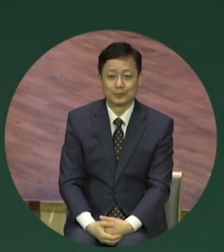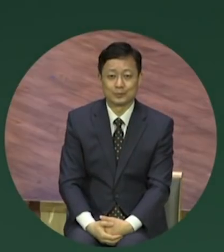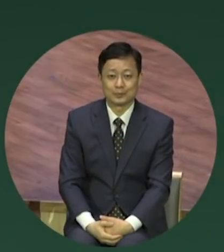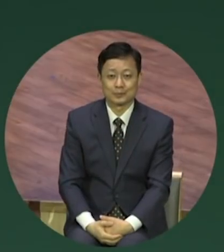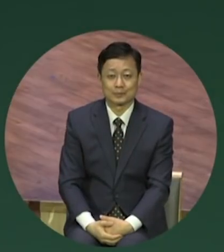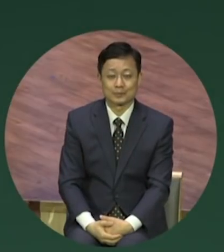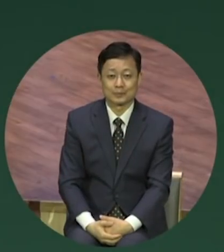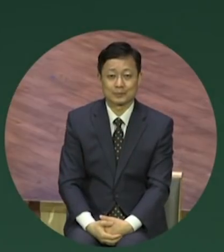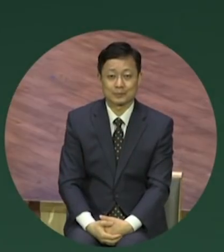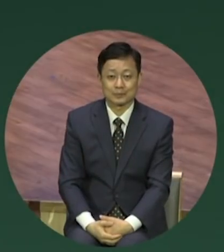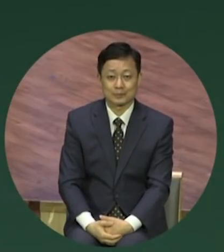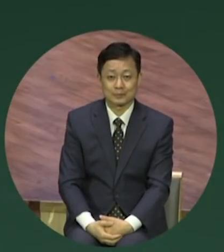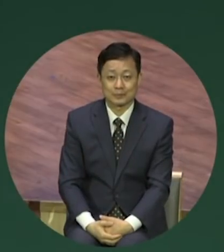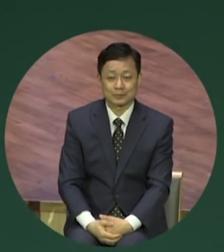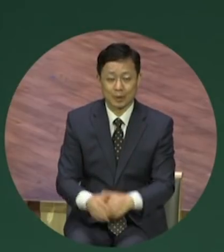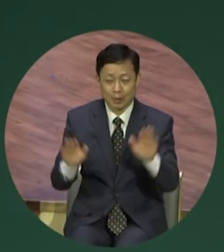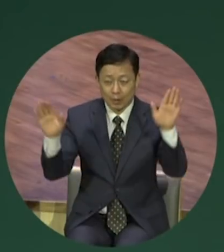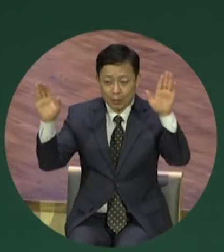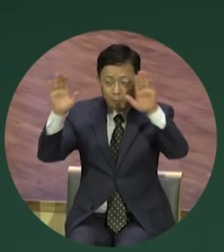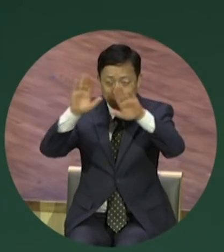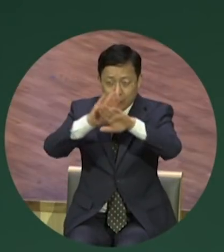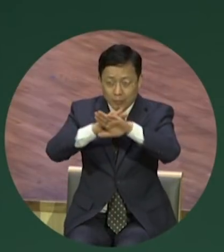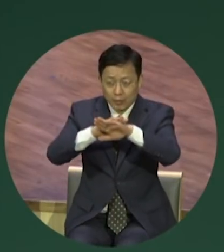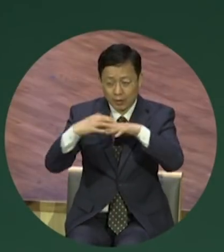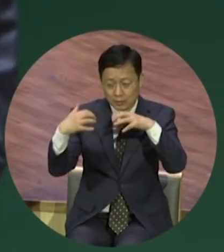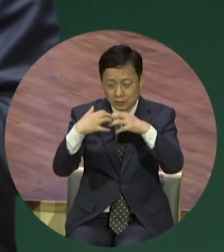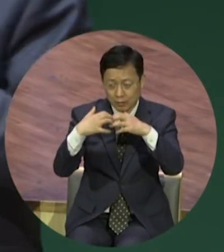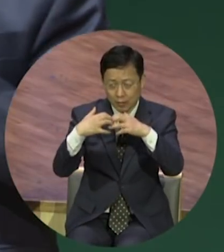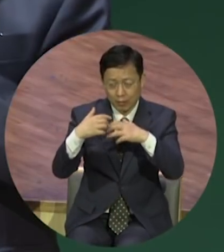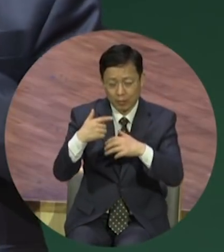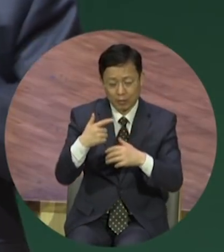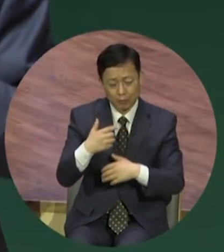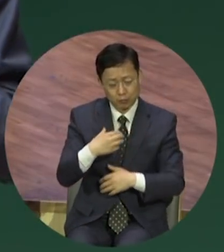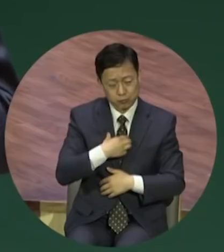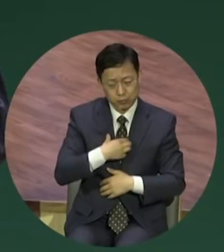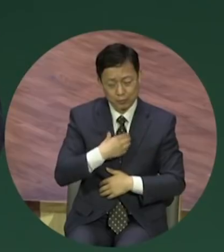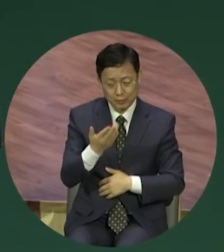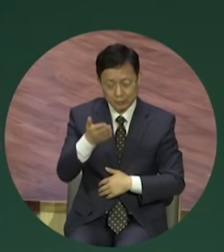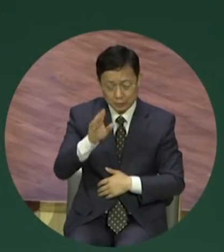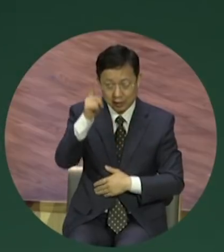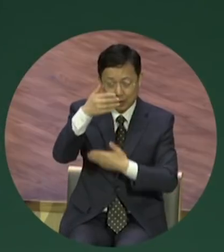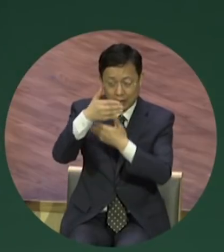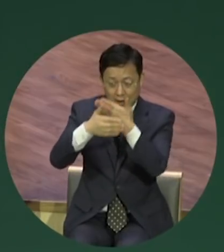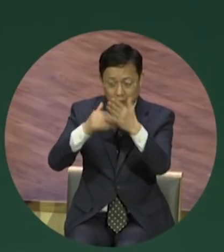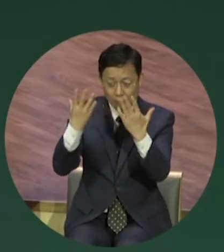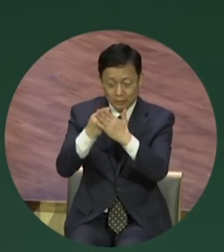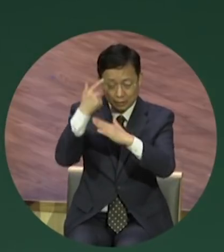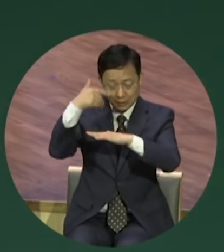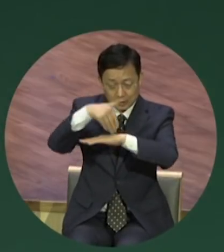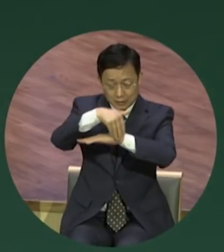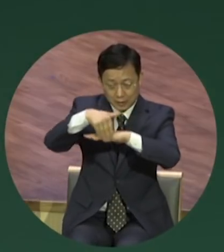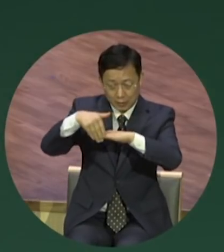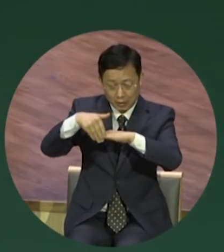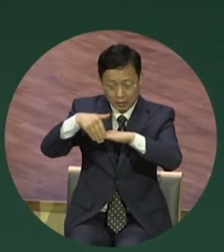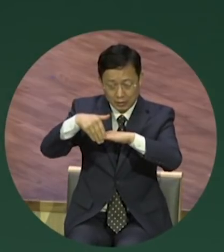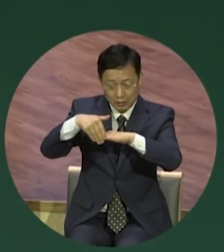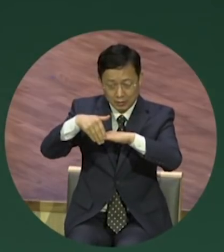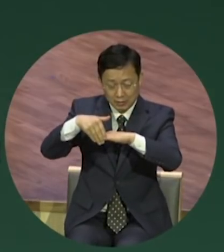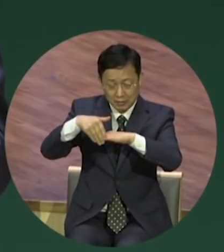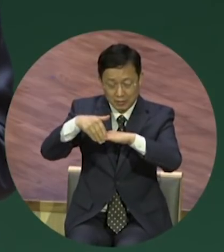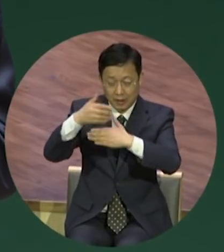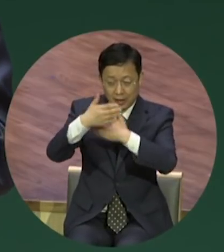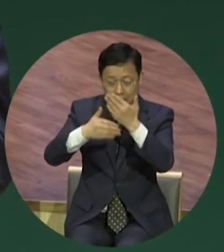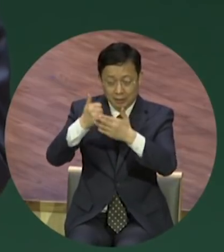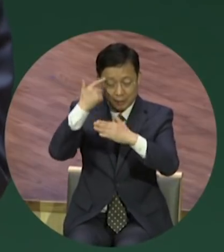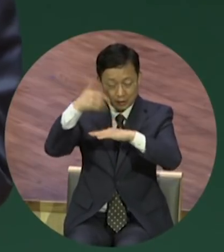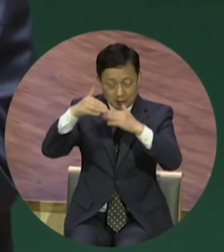but to perish in the war. 밤이 되지니까. Because it's nighttime. 그러나 하나님의 절대 계획은 질 수가 없는 겁니다. However,